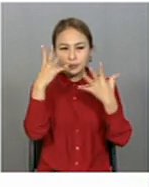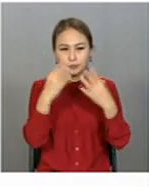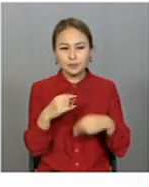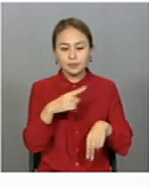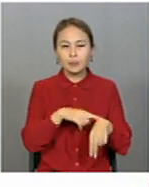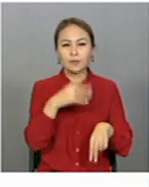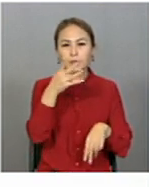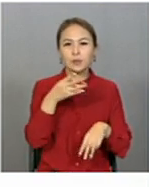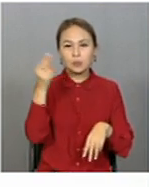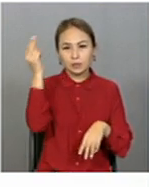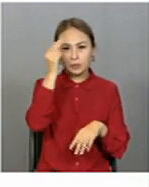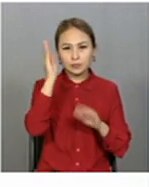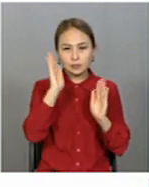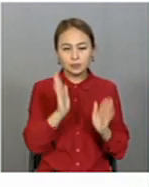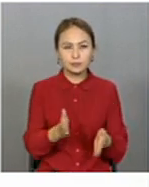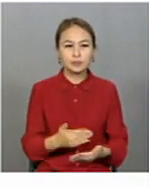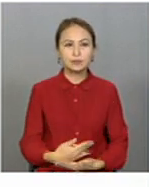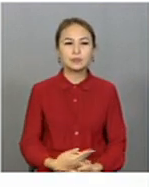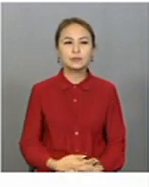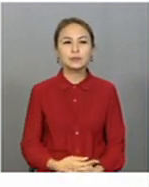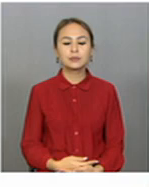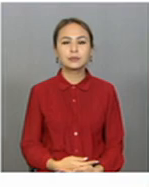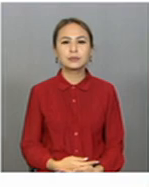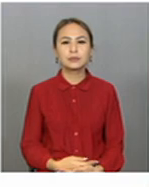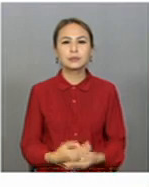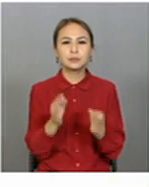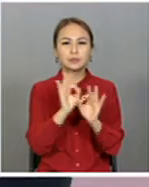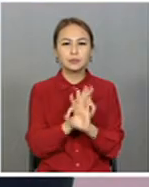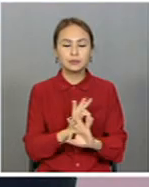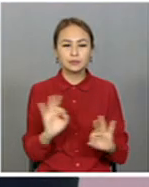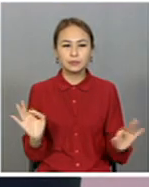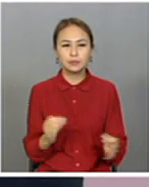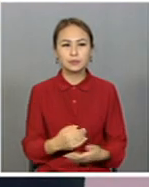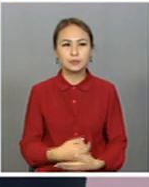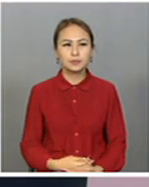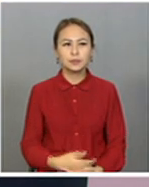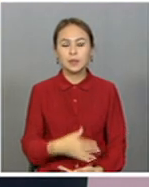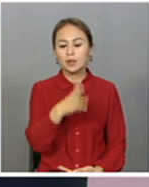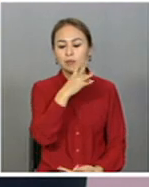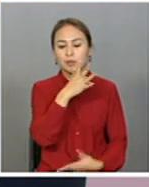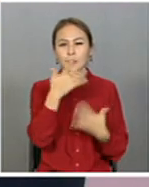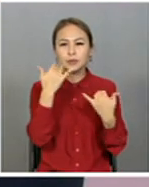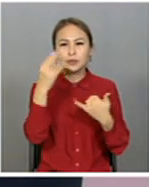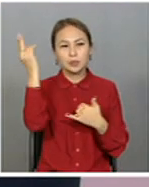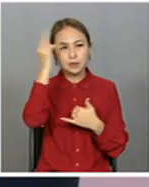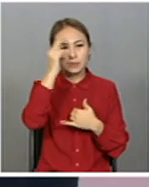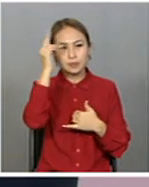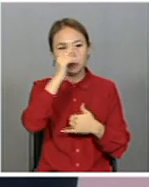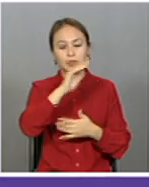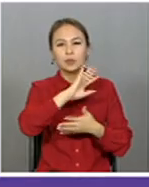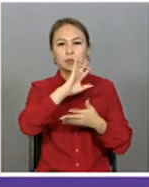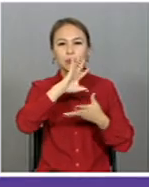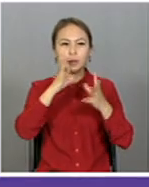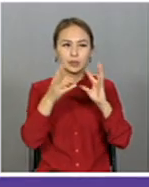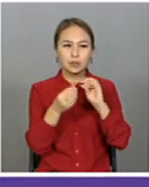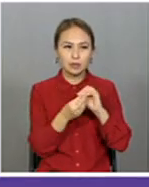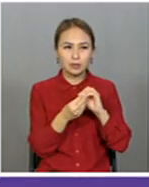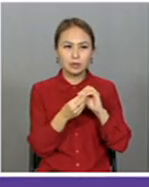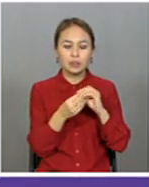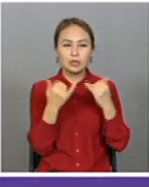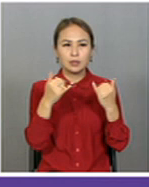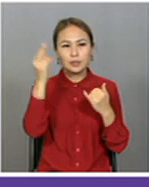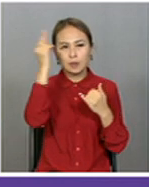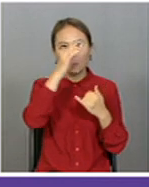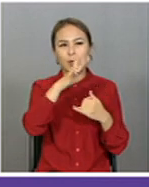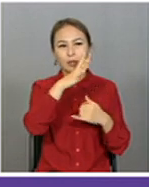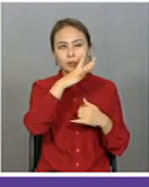күнде 4 сағат оқиды екен. Жарайсыңдар, балалар. Балалар, бүгінгі сабағымызды қорытындылайық. Бүгінгі